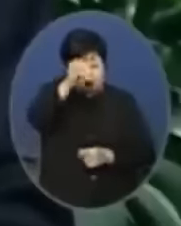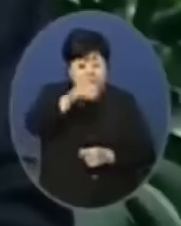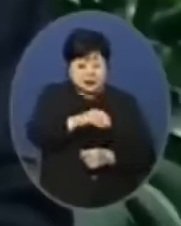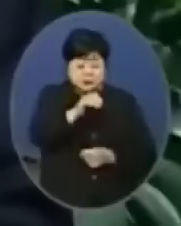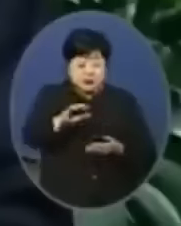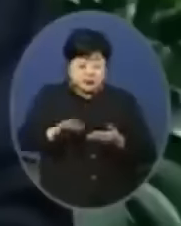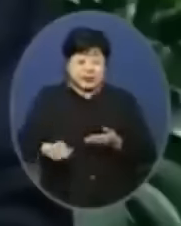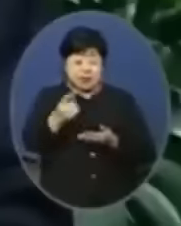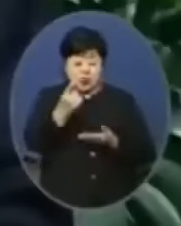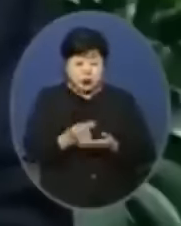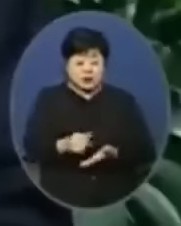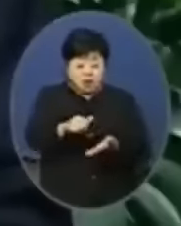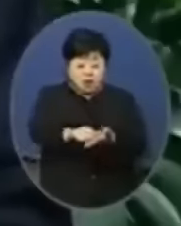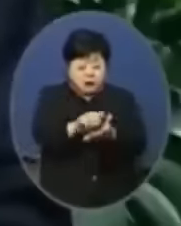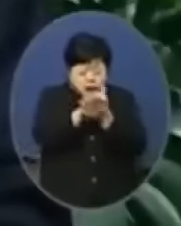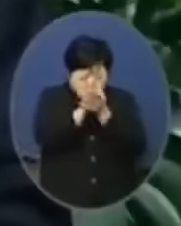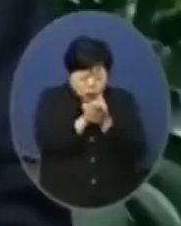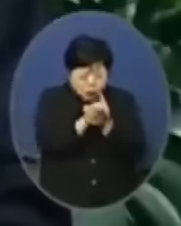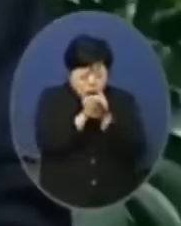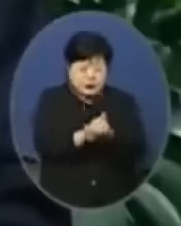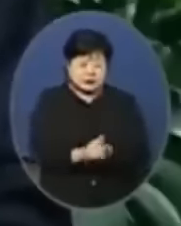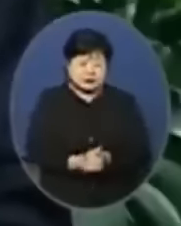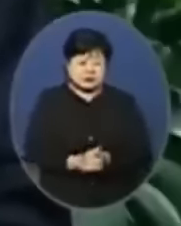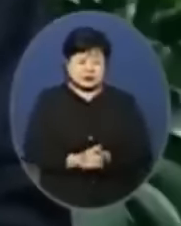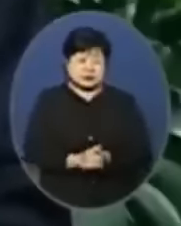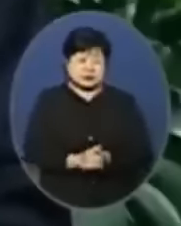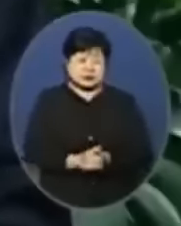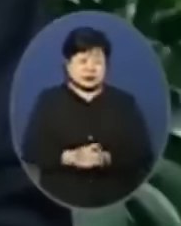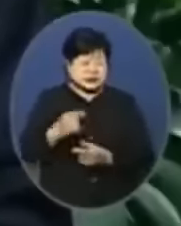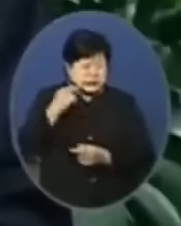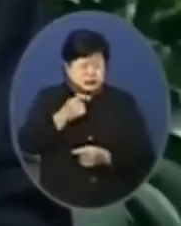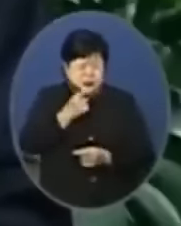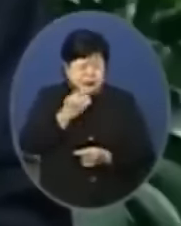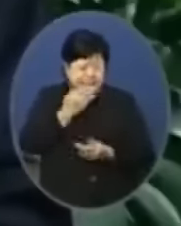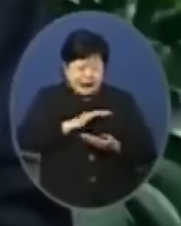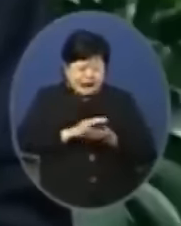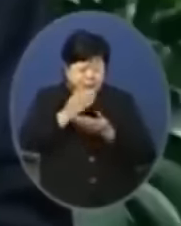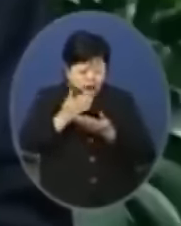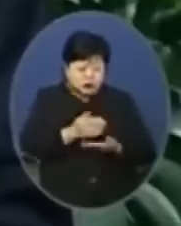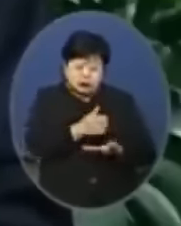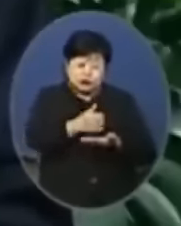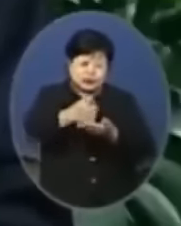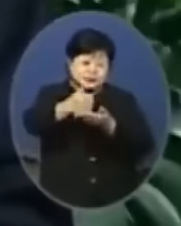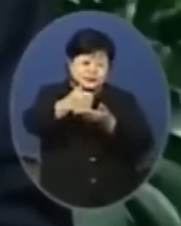밑에 나가서 엎드려 기도하면서 마라의 선물을 달게 하신 주님,